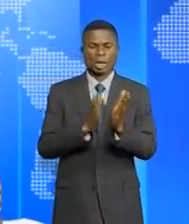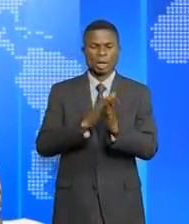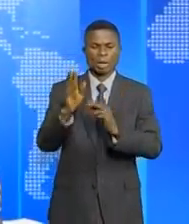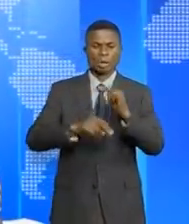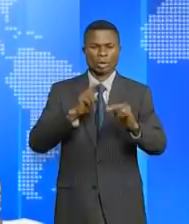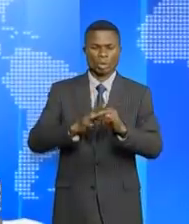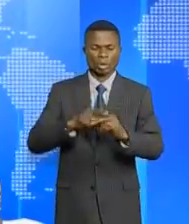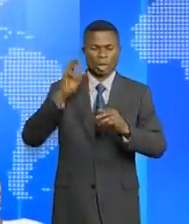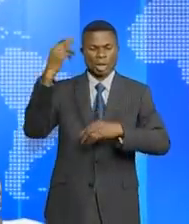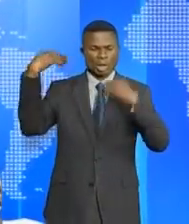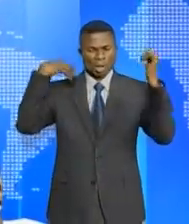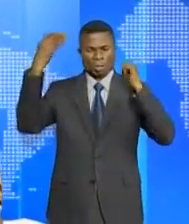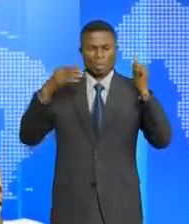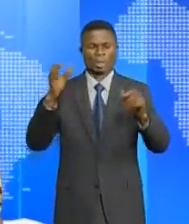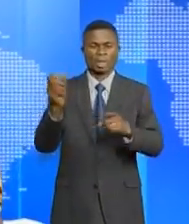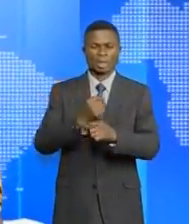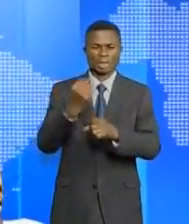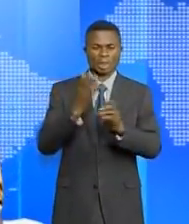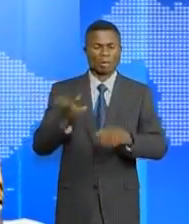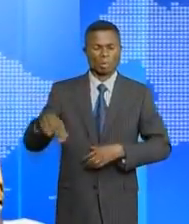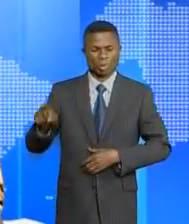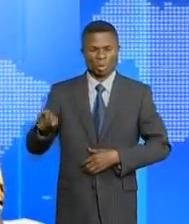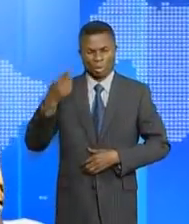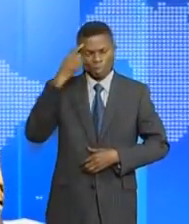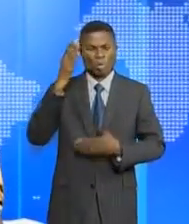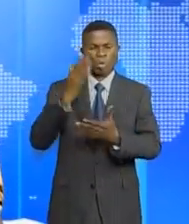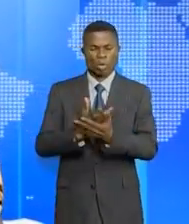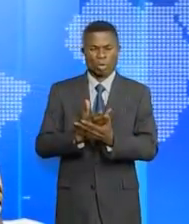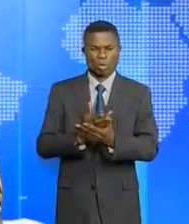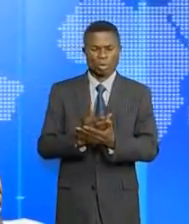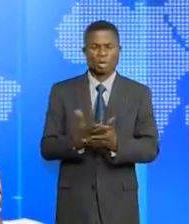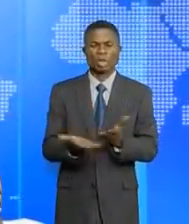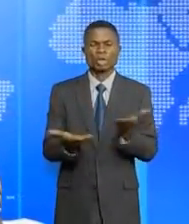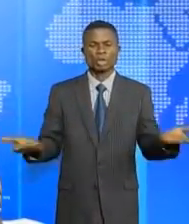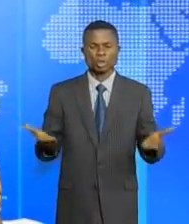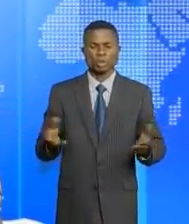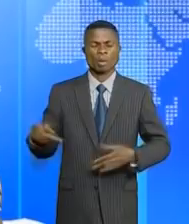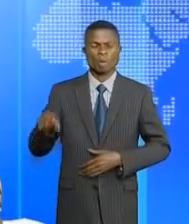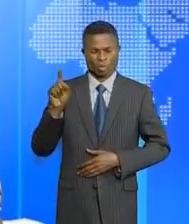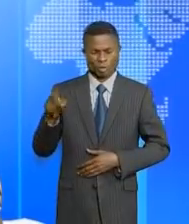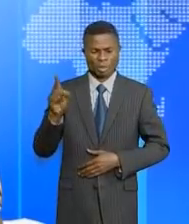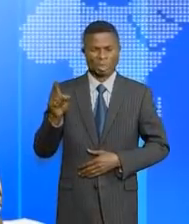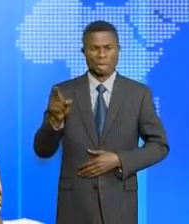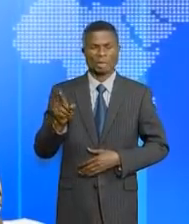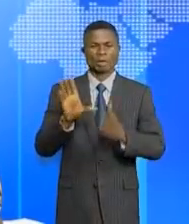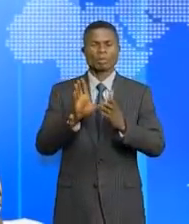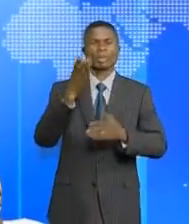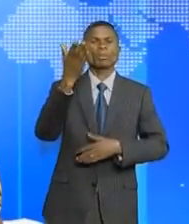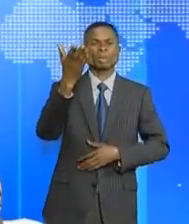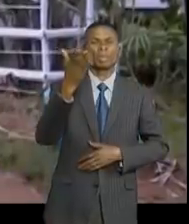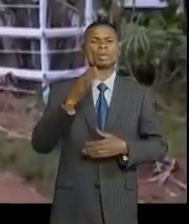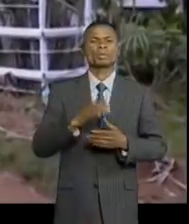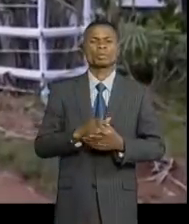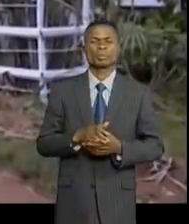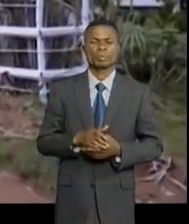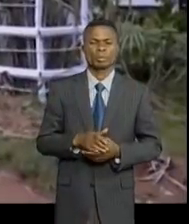de pratique professionnelle de cette province pour lutter contre le chômage dans cette partie du territoire. Reportage. Dans